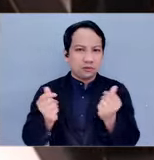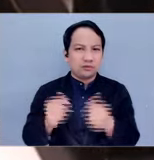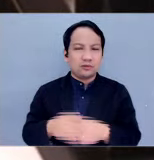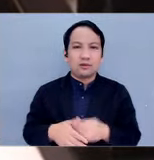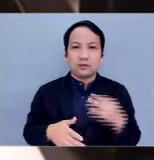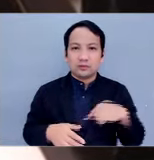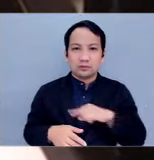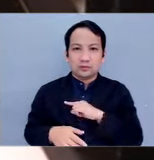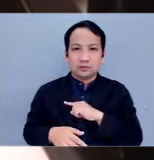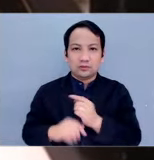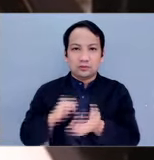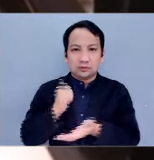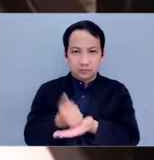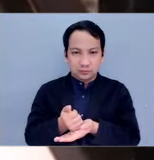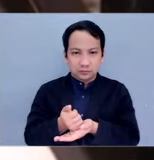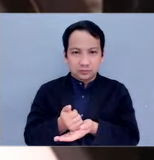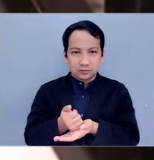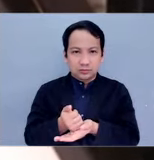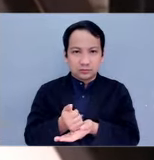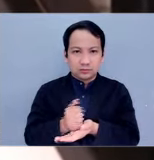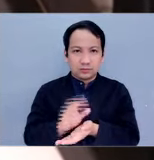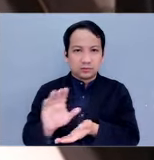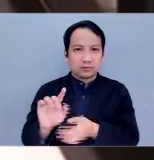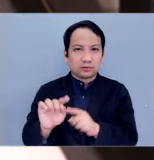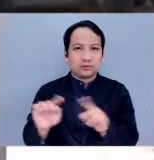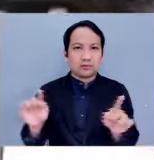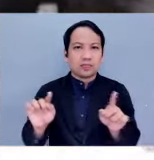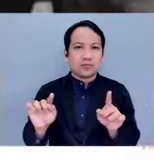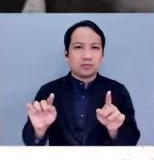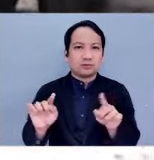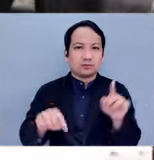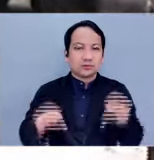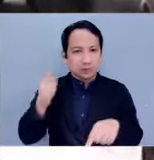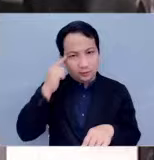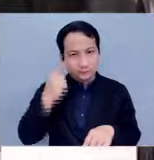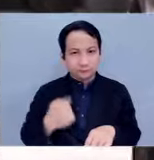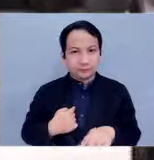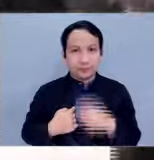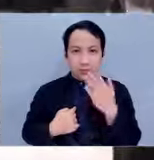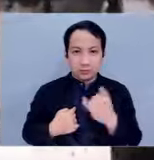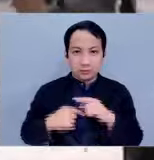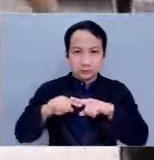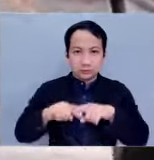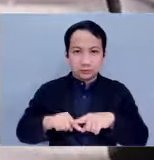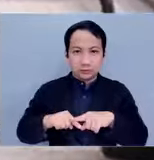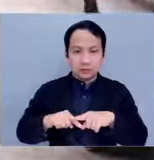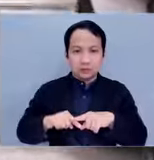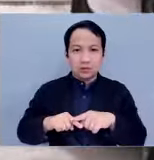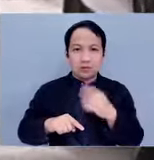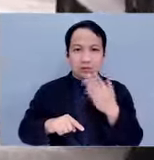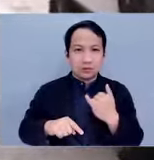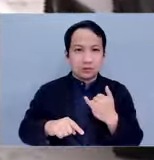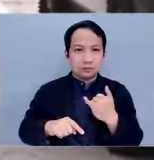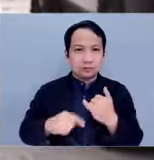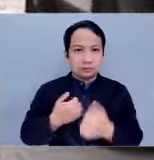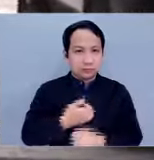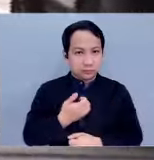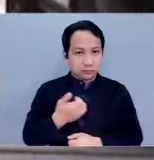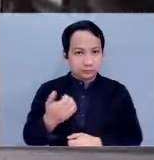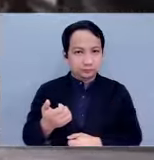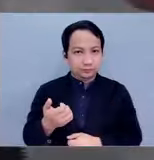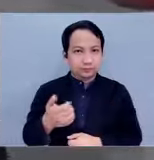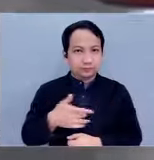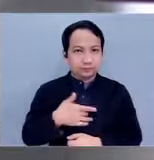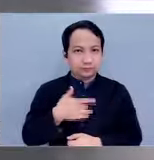approval nila at ng ibang tao para po sa akin. Kasi po nakadepende na po yung parang emotions ko, nararamdaman ko po